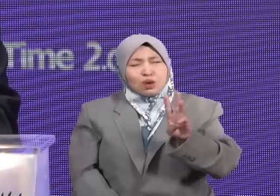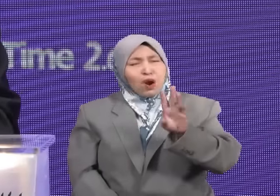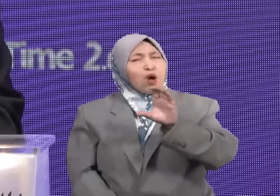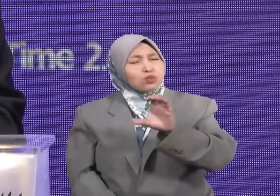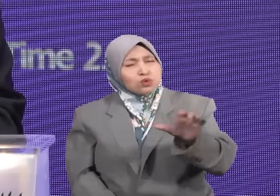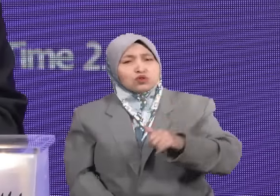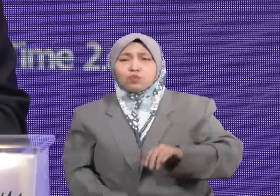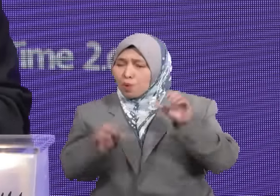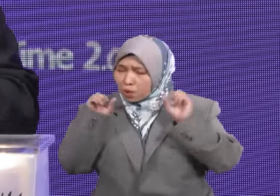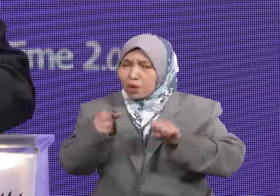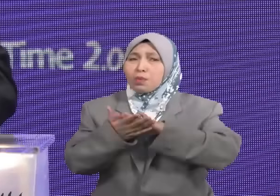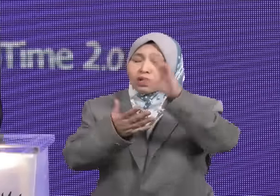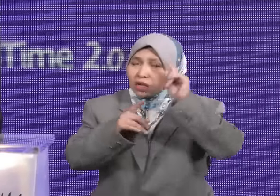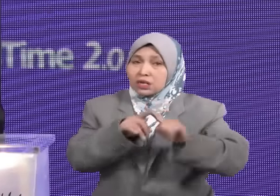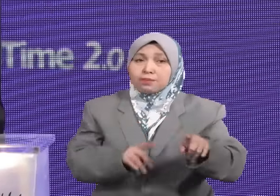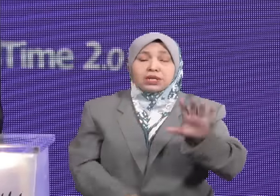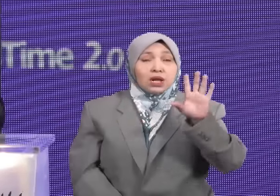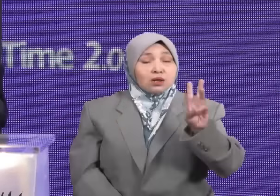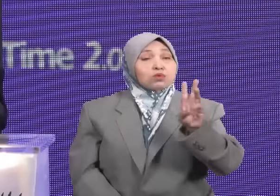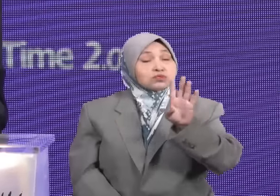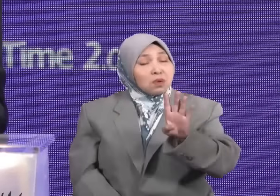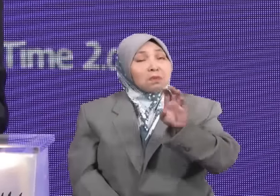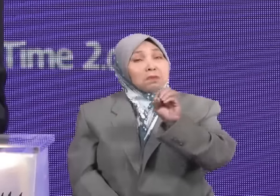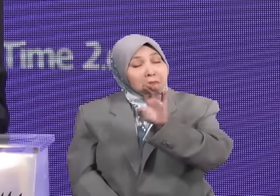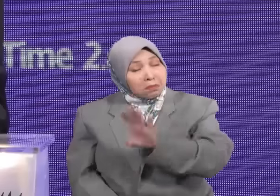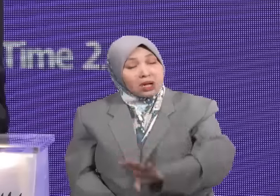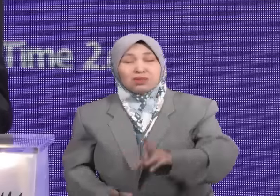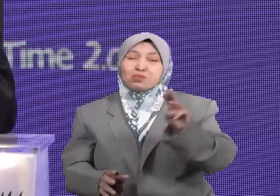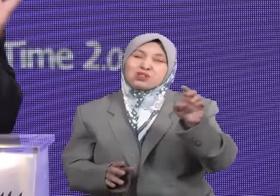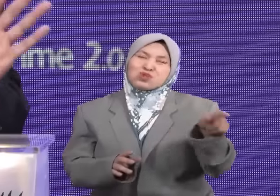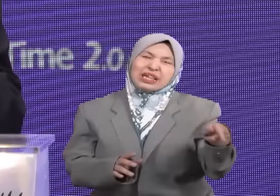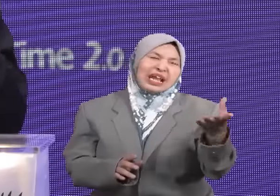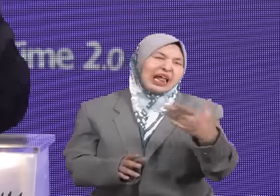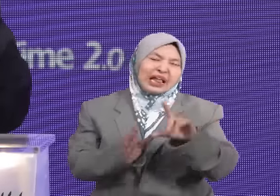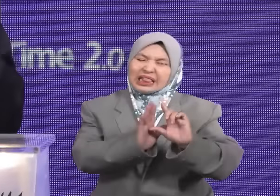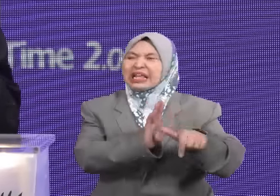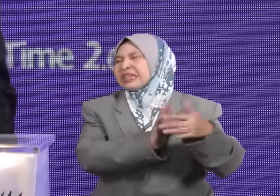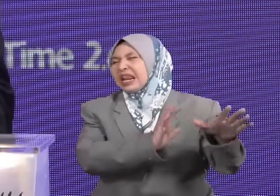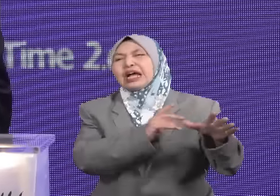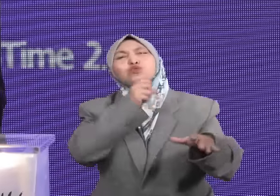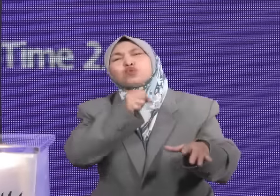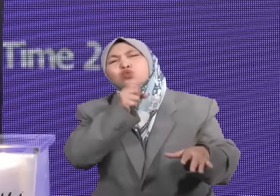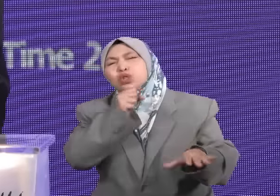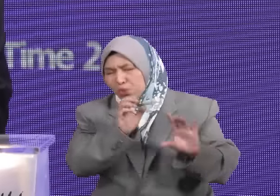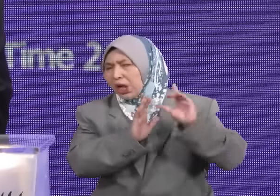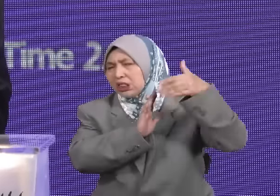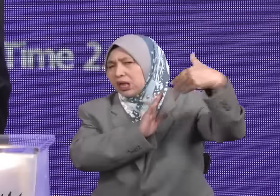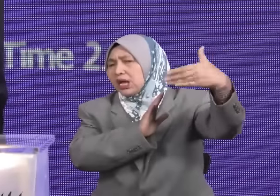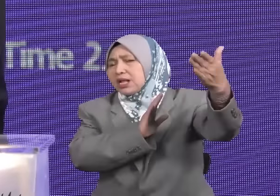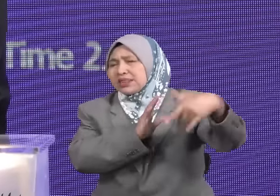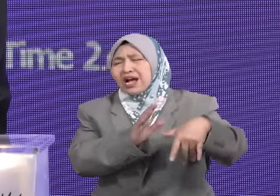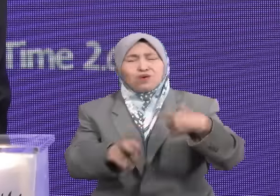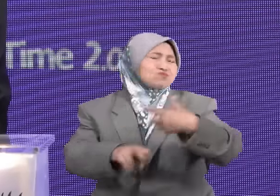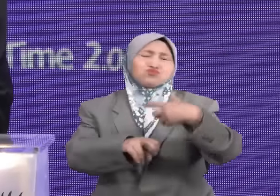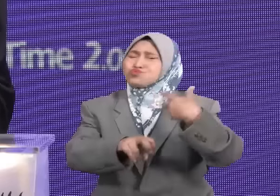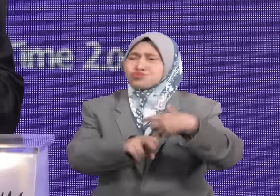berpuluh-puluh dia sanggup belajar, tapi 604 muka surat ni dia rasa macam, alah yang ini kemudianlah, nanti tua nanti ke, ataupun ini susah.